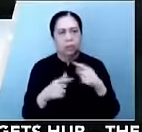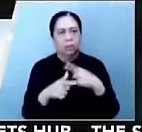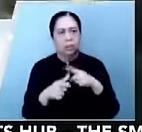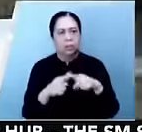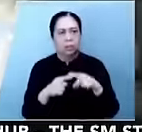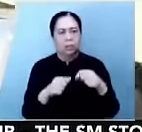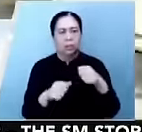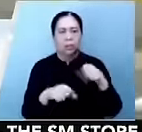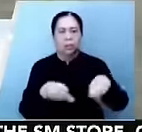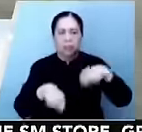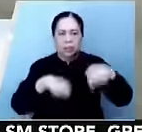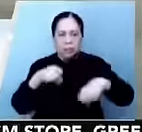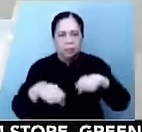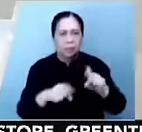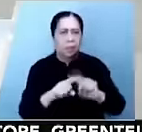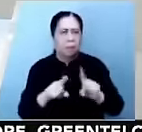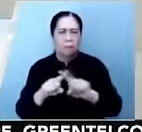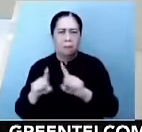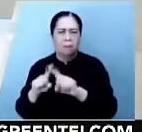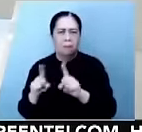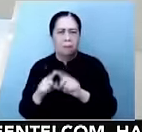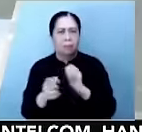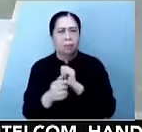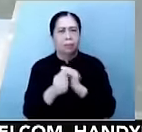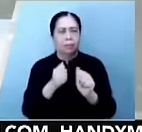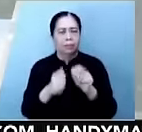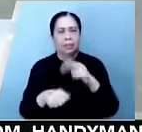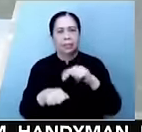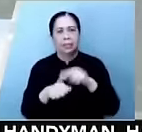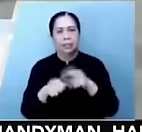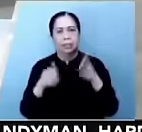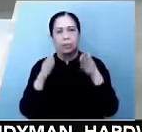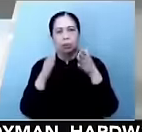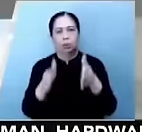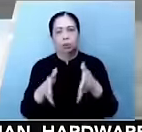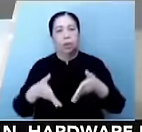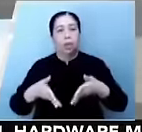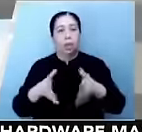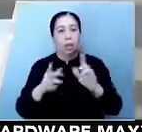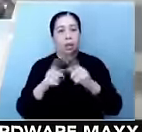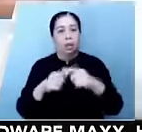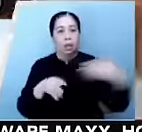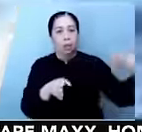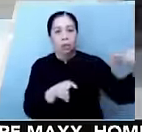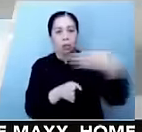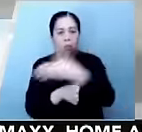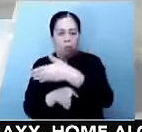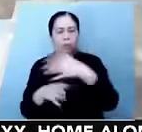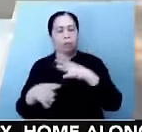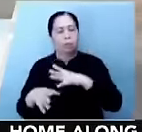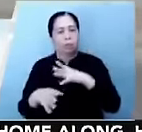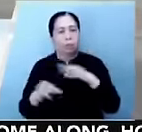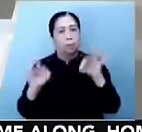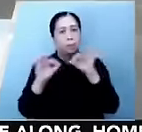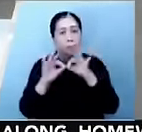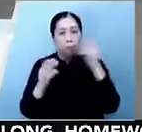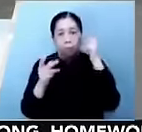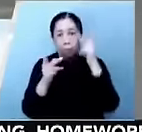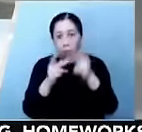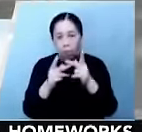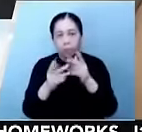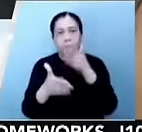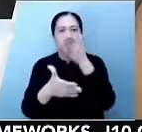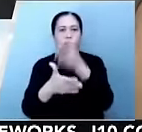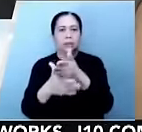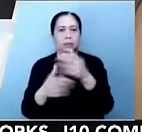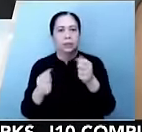pedicab at kuliglig na daraan sa mga national road. Pinapayagan naman ang pagtawid sa national road basta ang intensyon ay marating ang kabilang